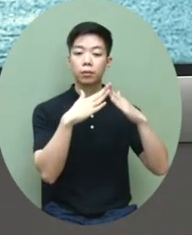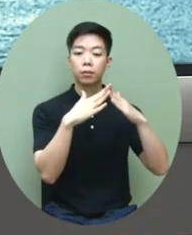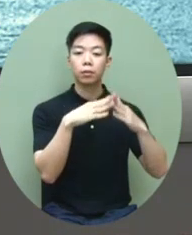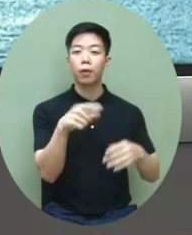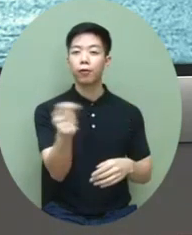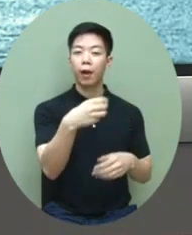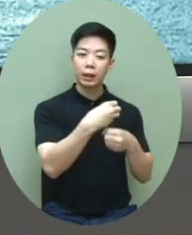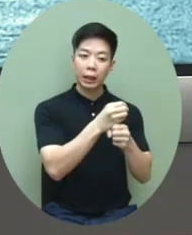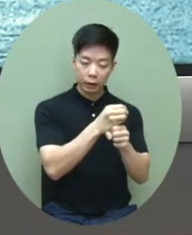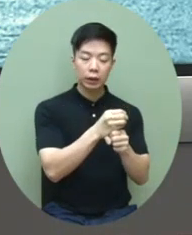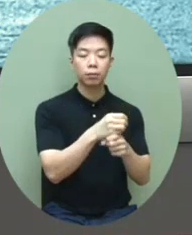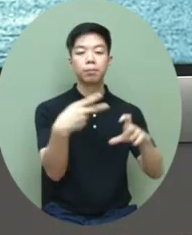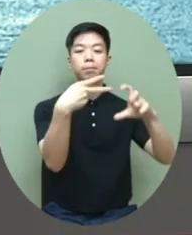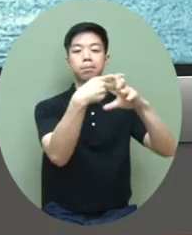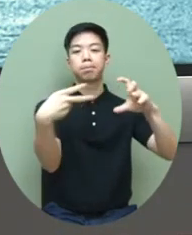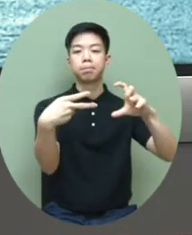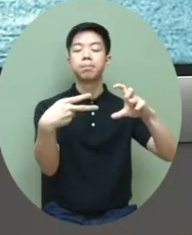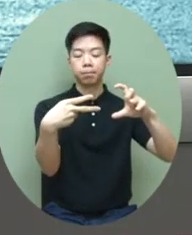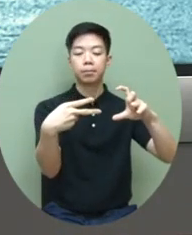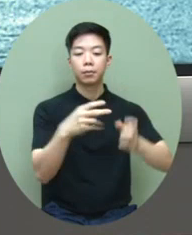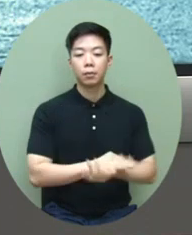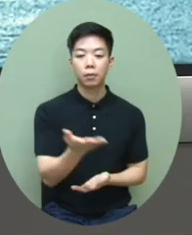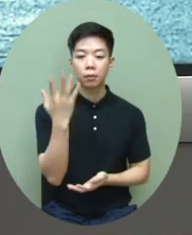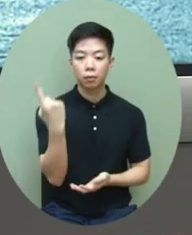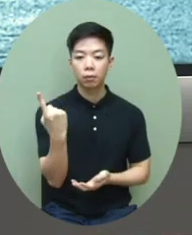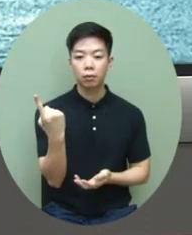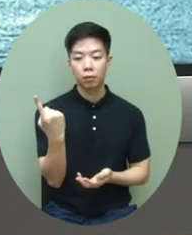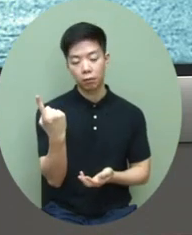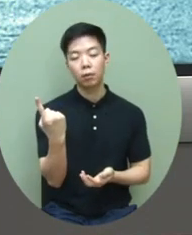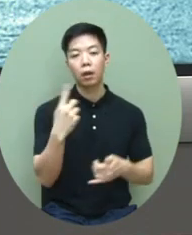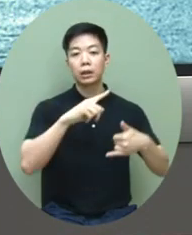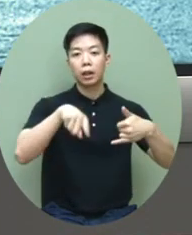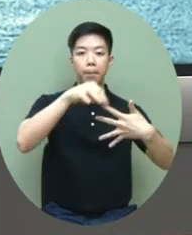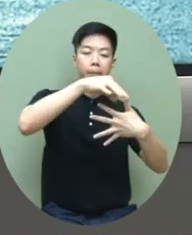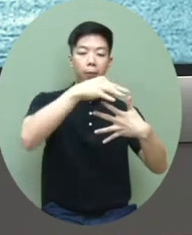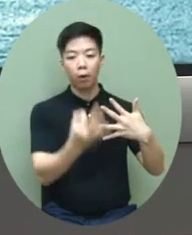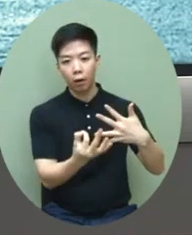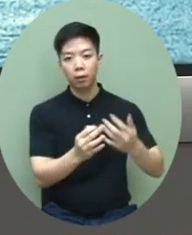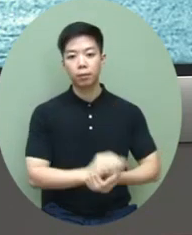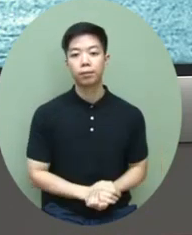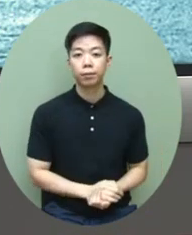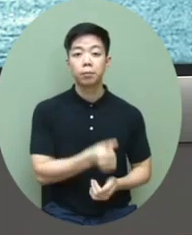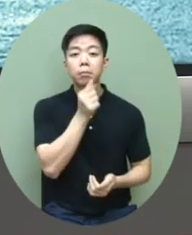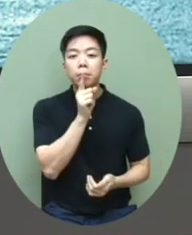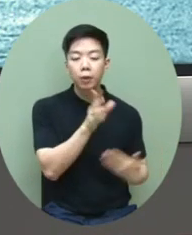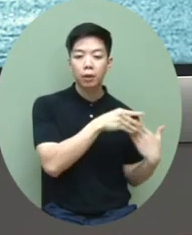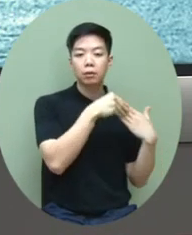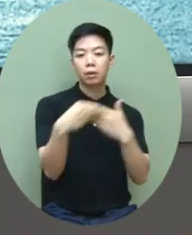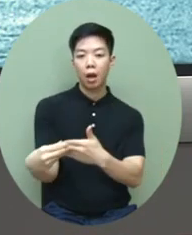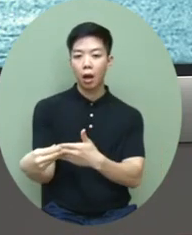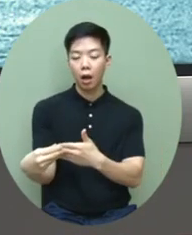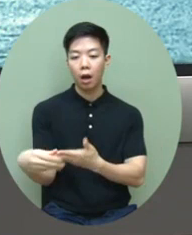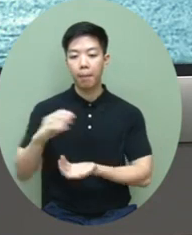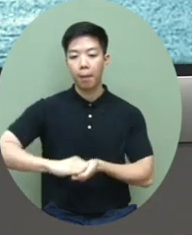測試呈陽性，昨天呢就情況轉差，屋企人就將佢帶去聯合醫院的急症